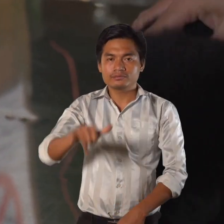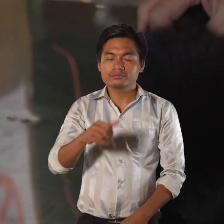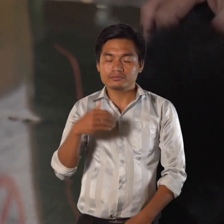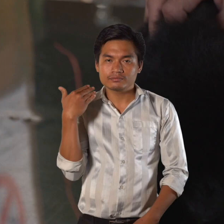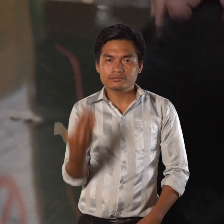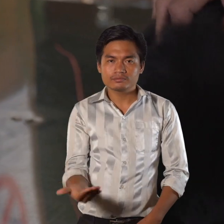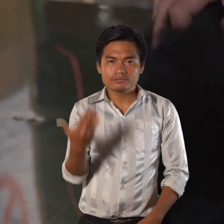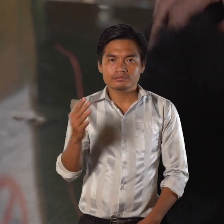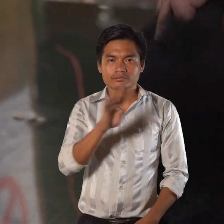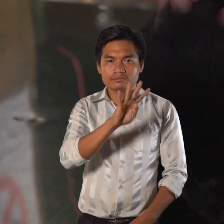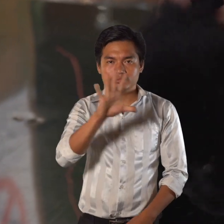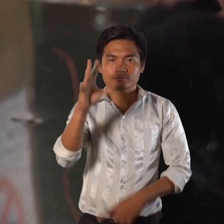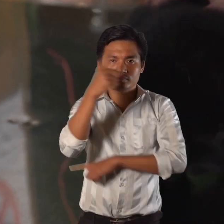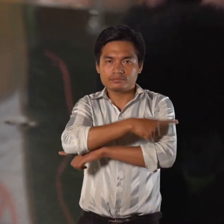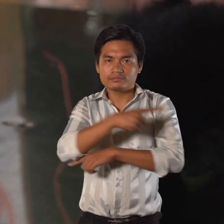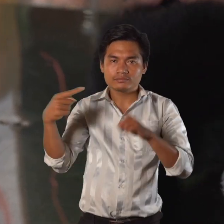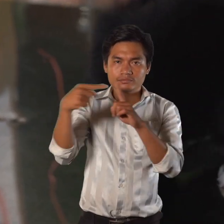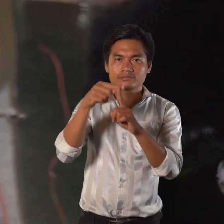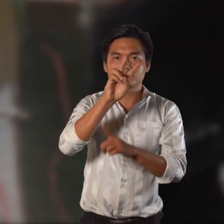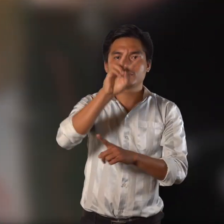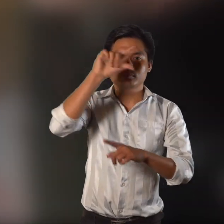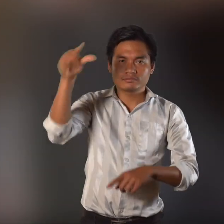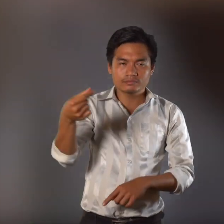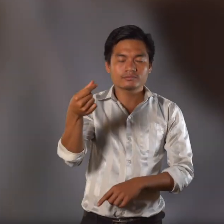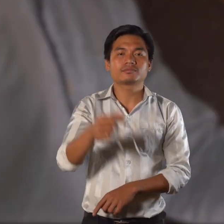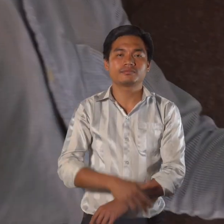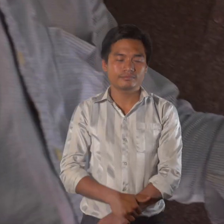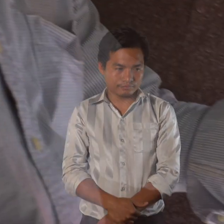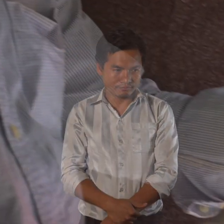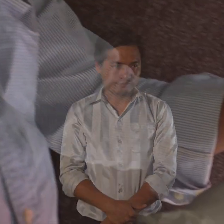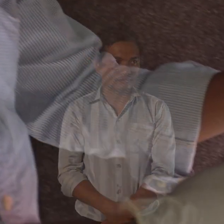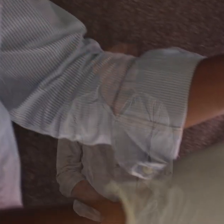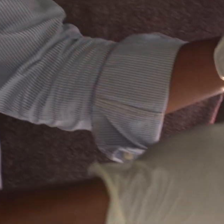ឆ្កែអាយុបាន45ថ្ងៃឬក៏2ខែ